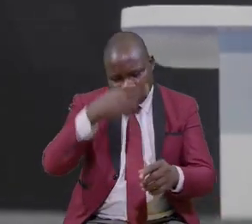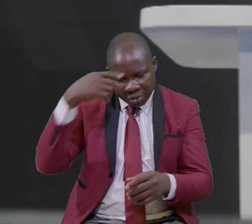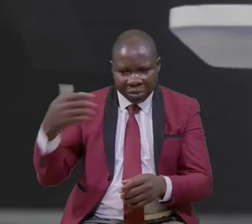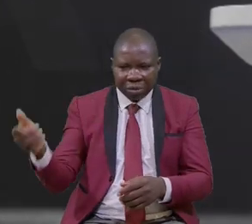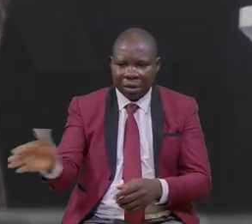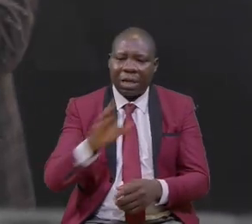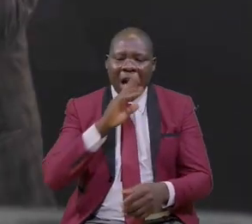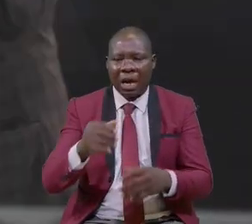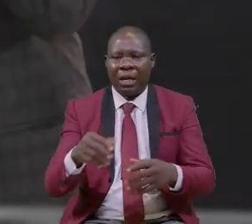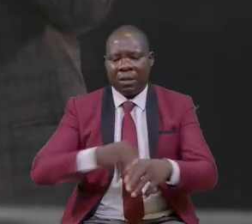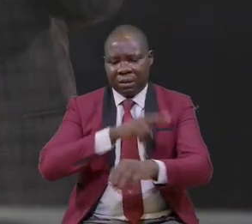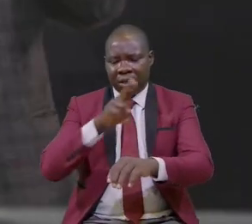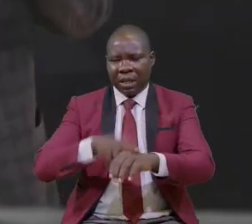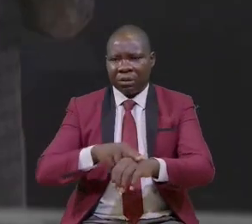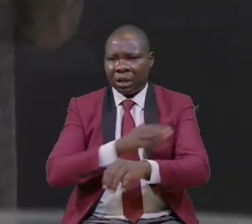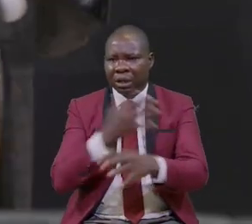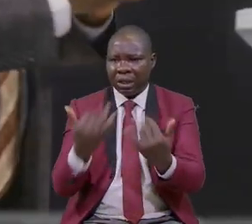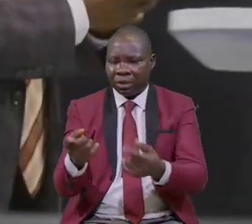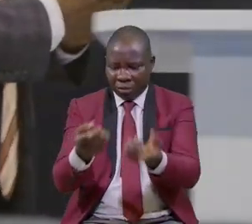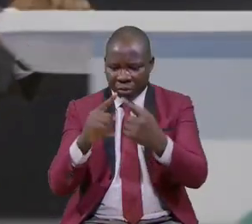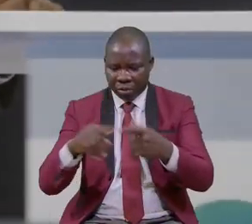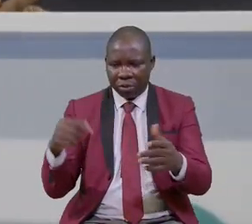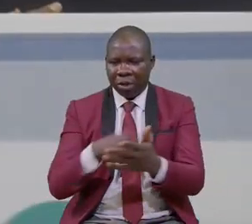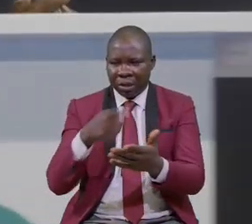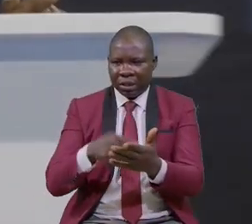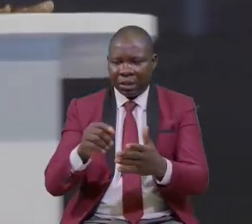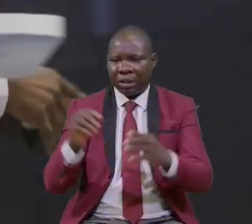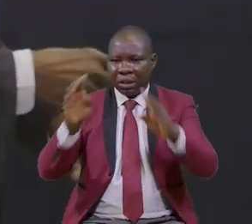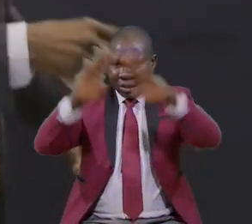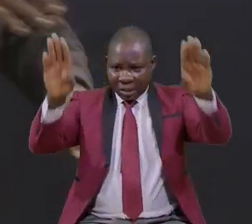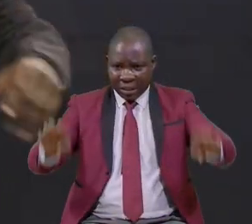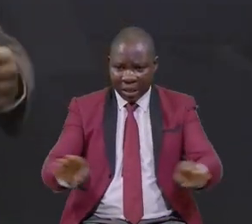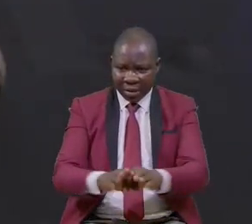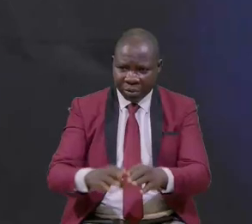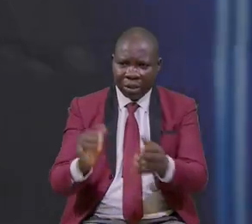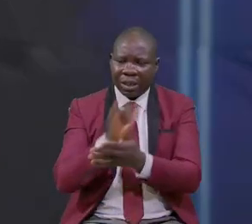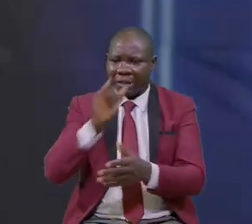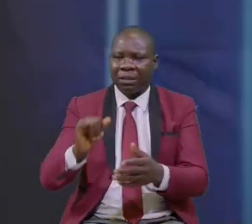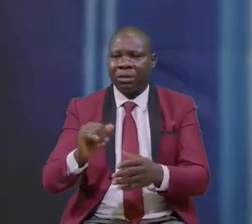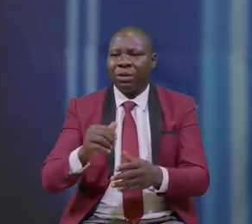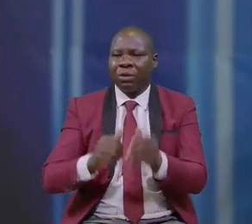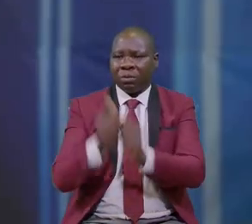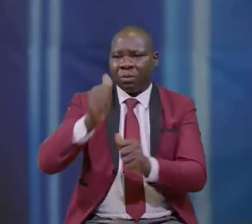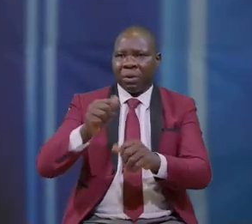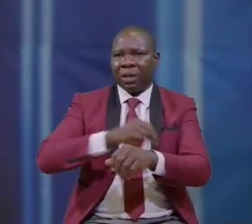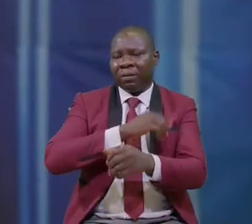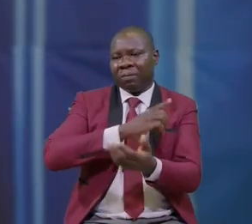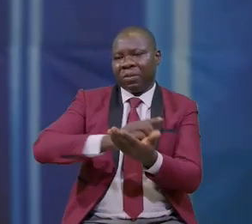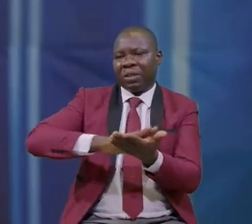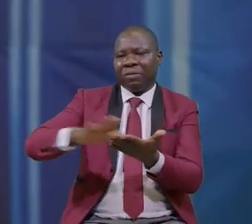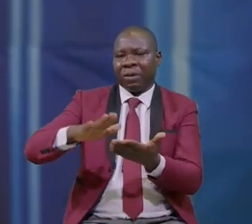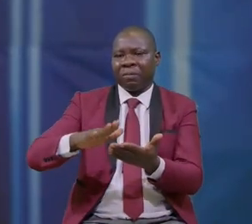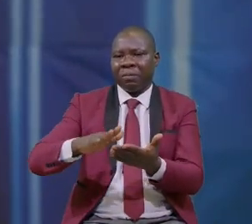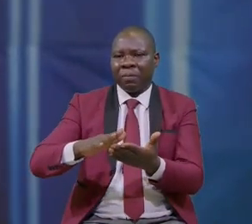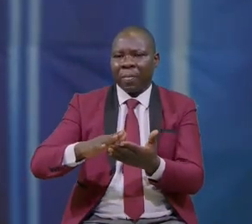viens à cette flèche cette plaque qui est surnaturelle la